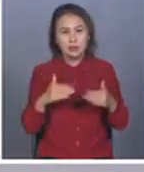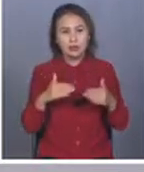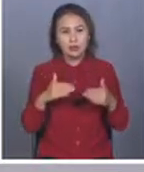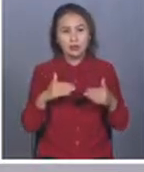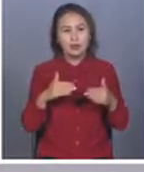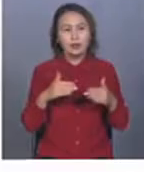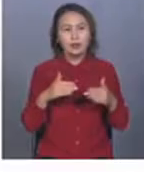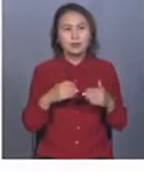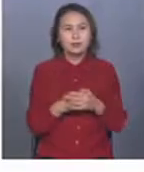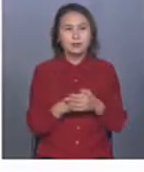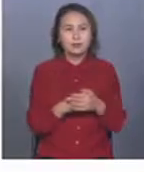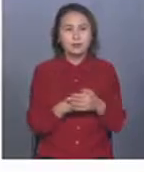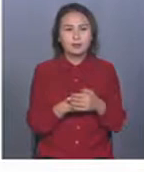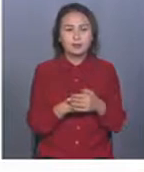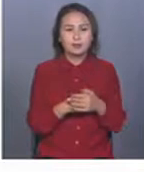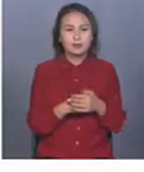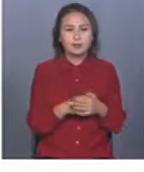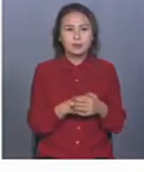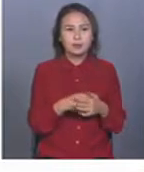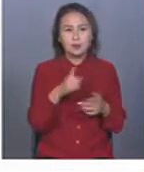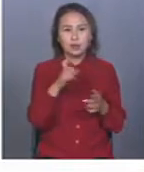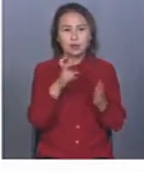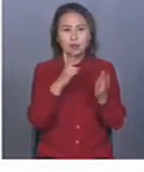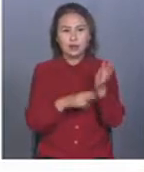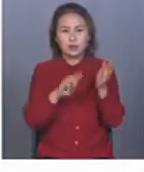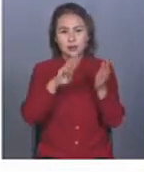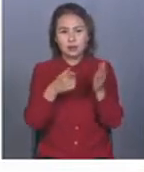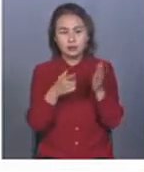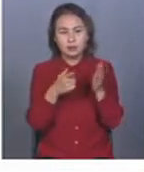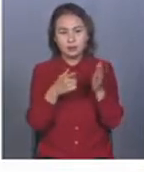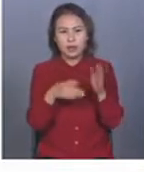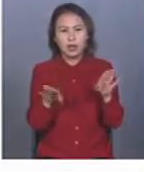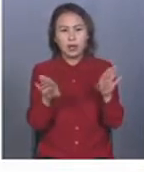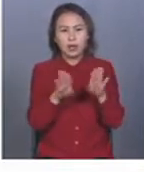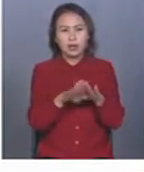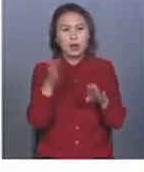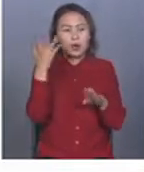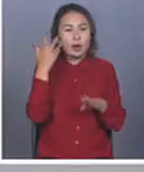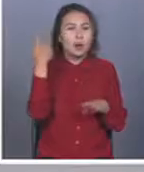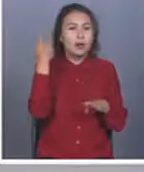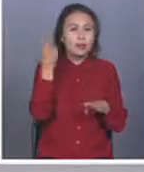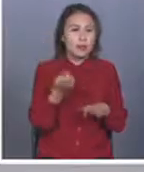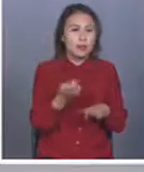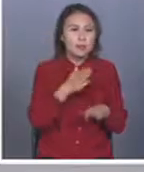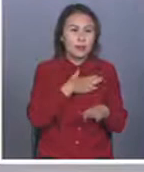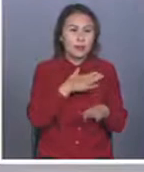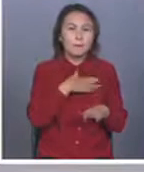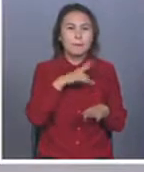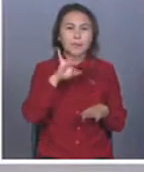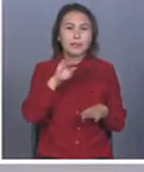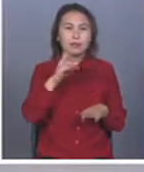былай айтқанда. Сонда 170 теңге шығады. Демек енді арзандағаннан кейін менің пиццамның жаңа